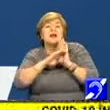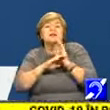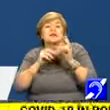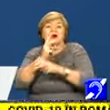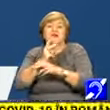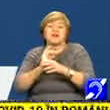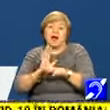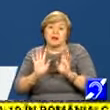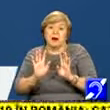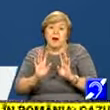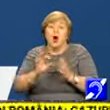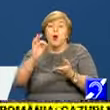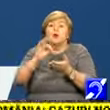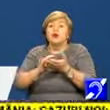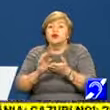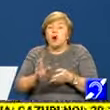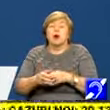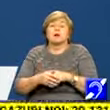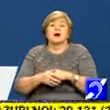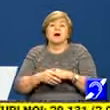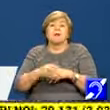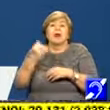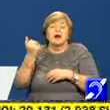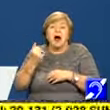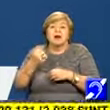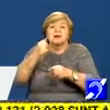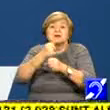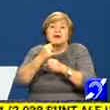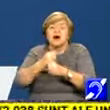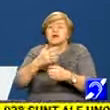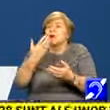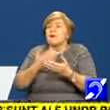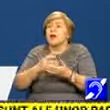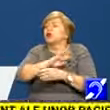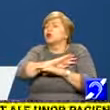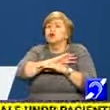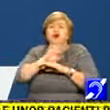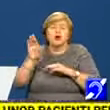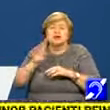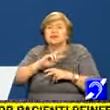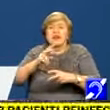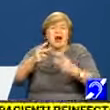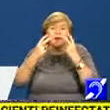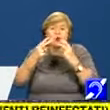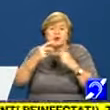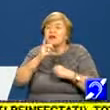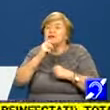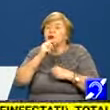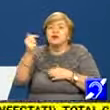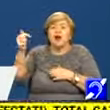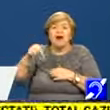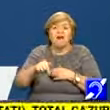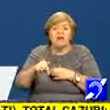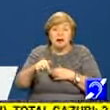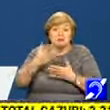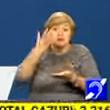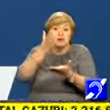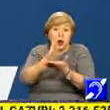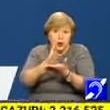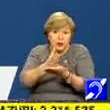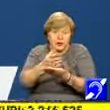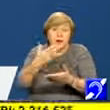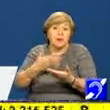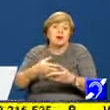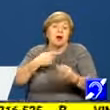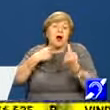Va fi o regulă generală care se aplică la toți, indiferent din ce vin. Acest lucru este stabilit după discuțiile,